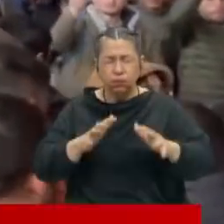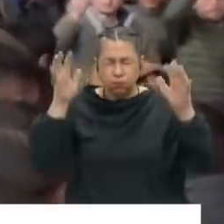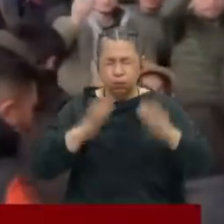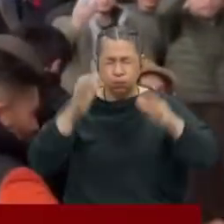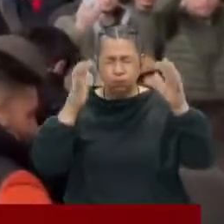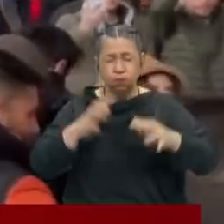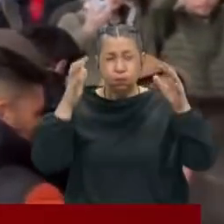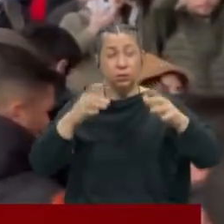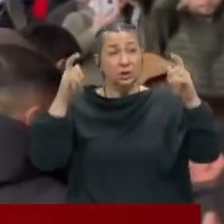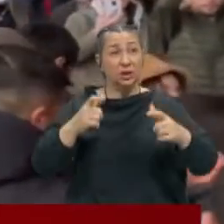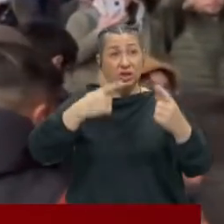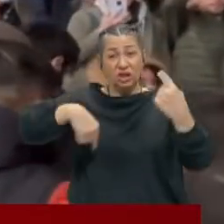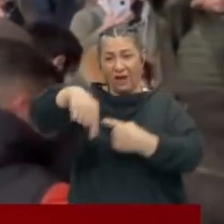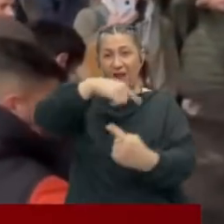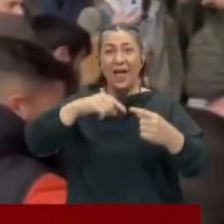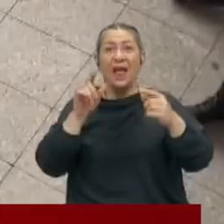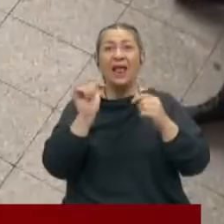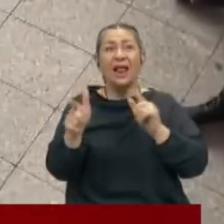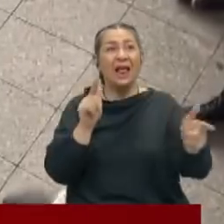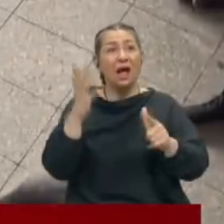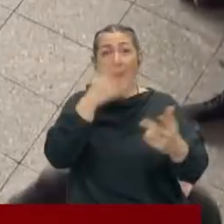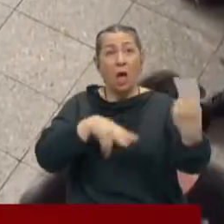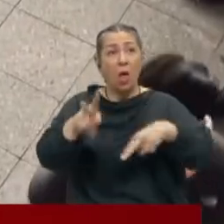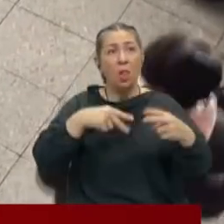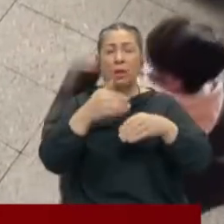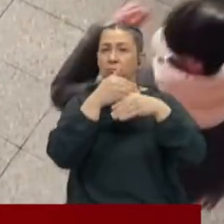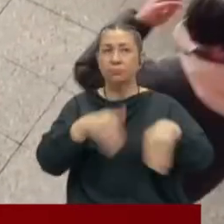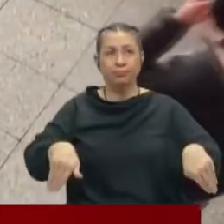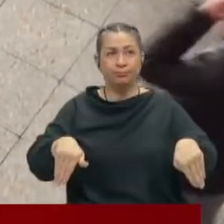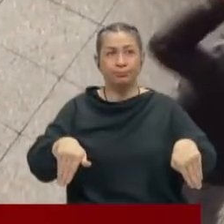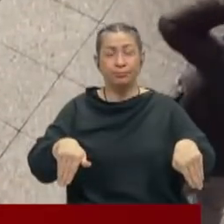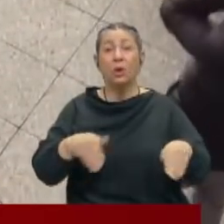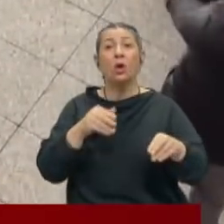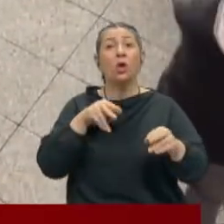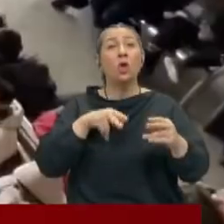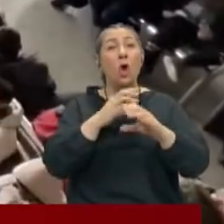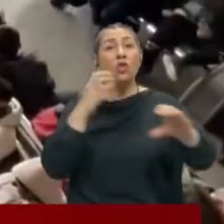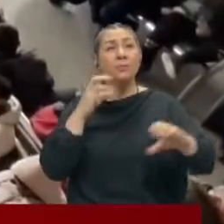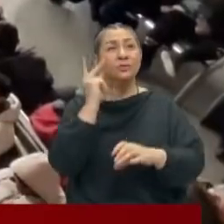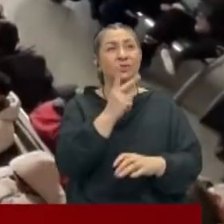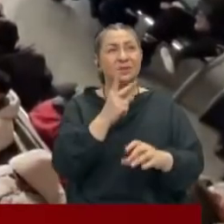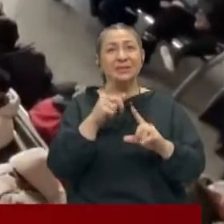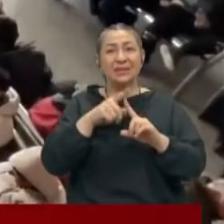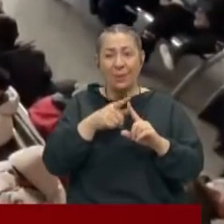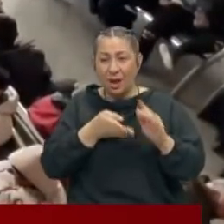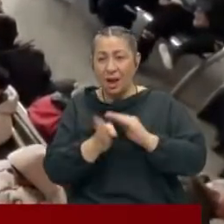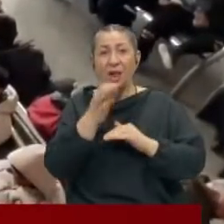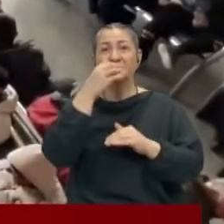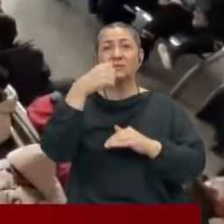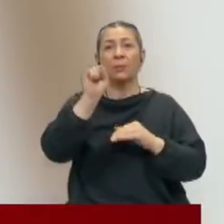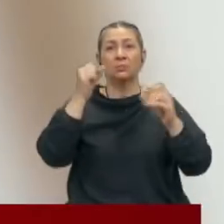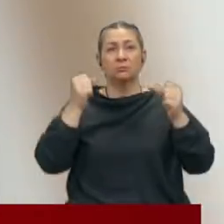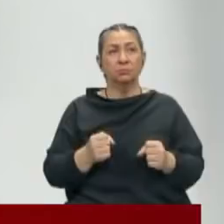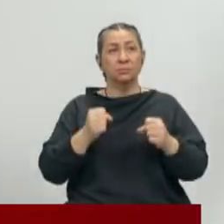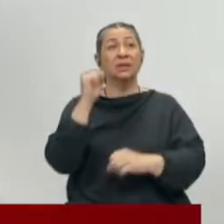nedeniyle kenti, çevre illere bağlayan tüm karayolları ulaşıma kapanınca yolcu otobüslerinin terminalden çıkışına izin